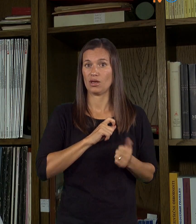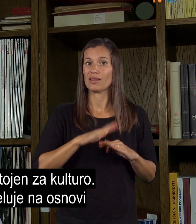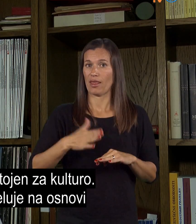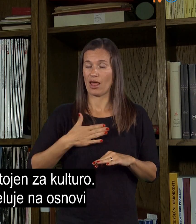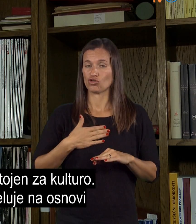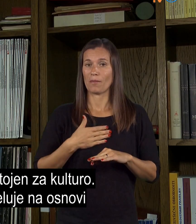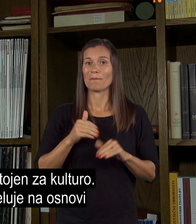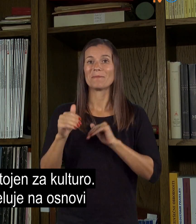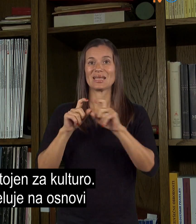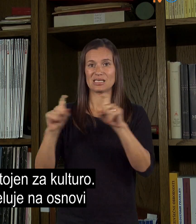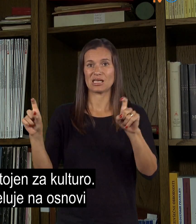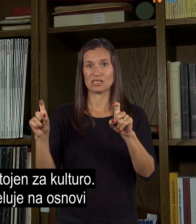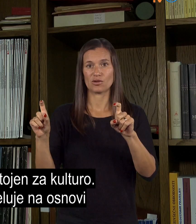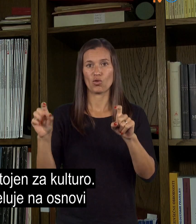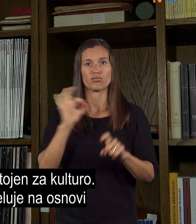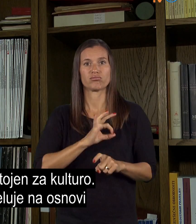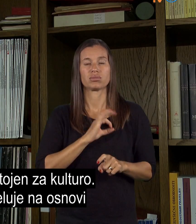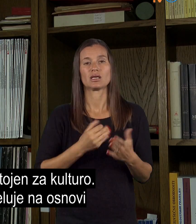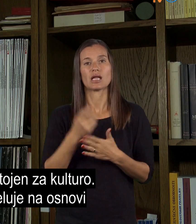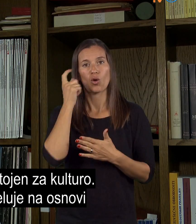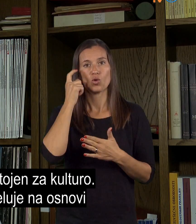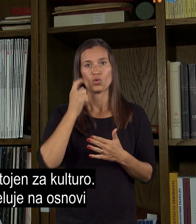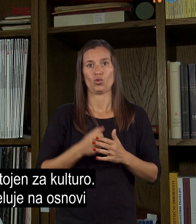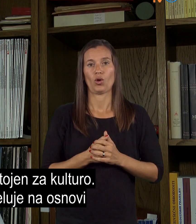na našem ministrstvu, pristojen za kulturo.